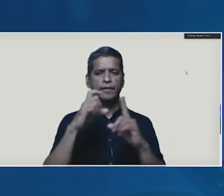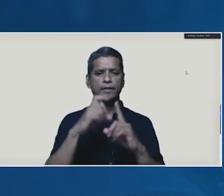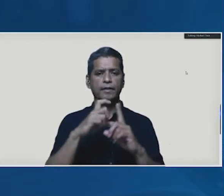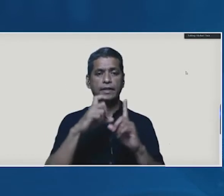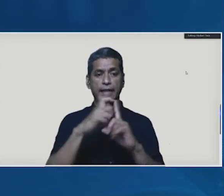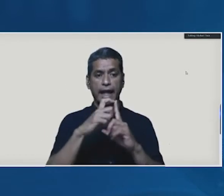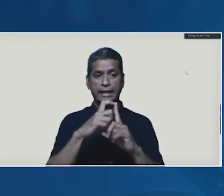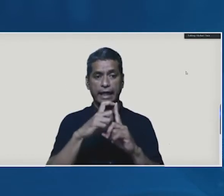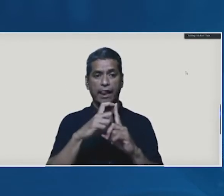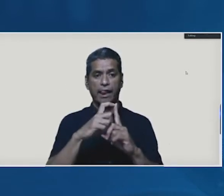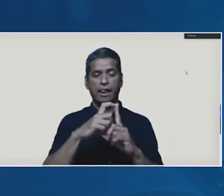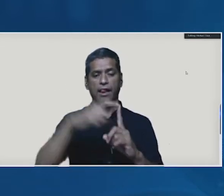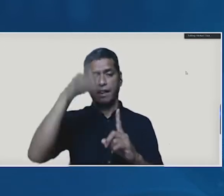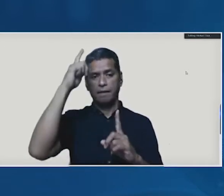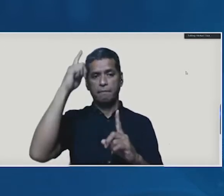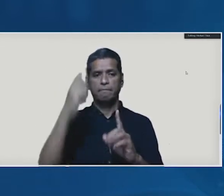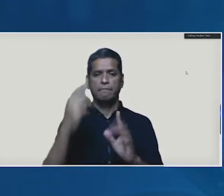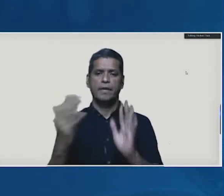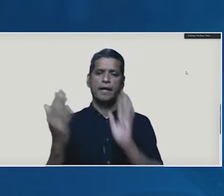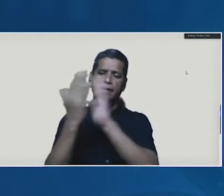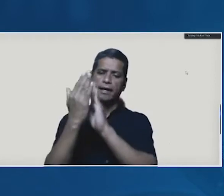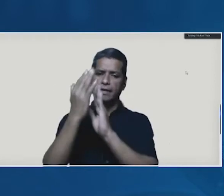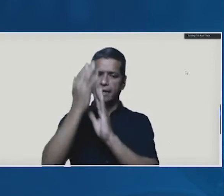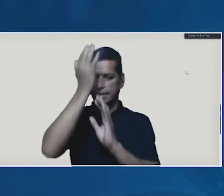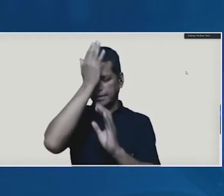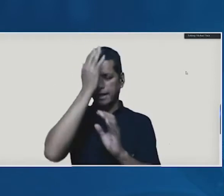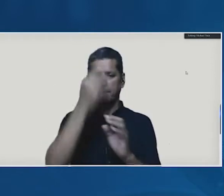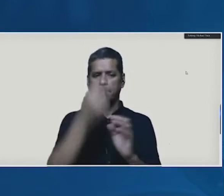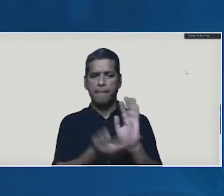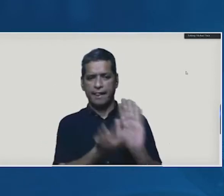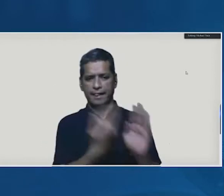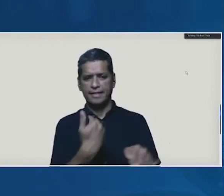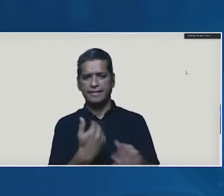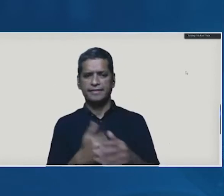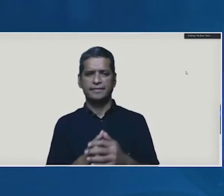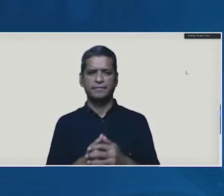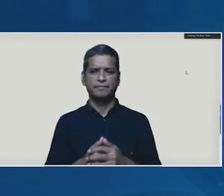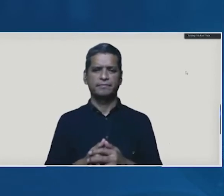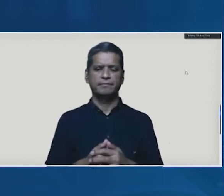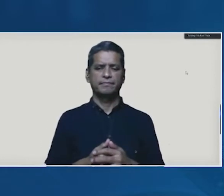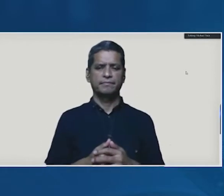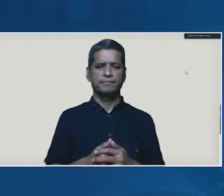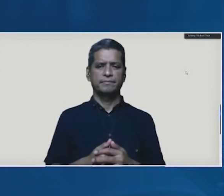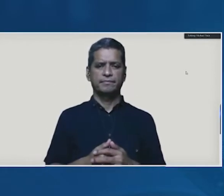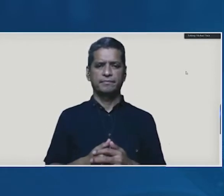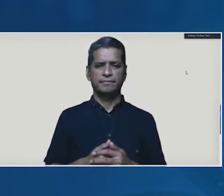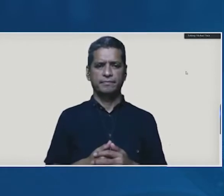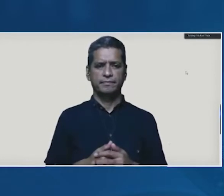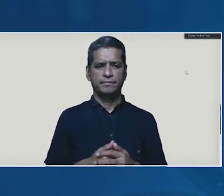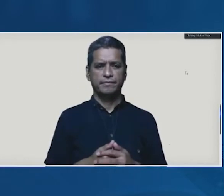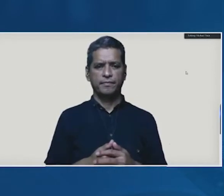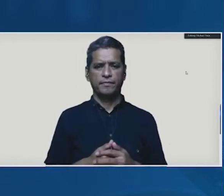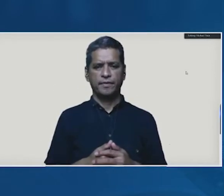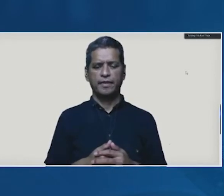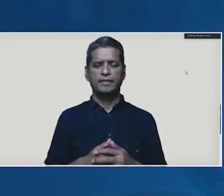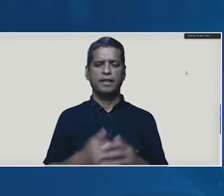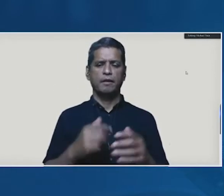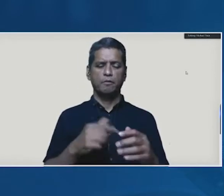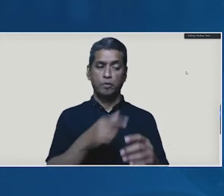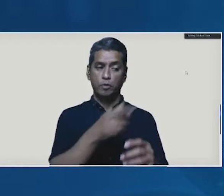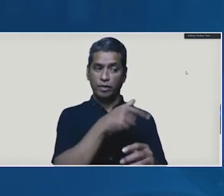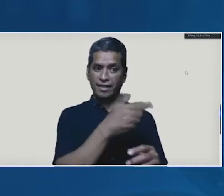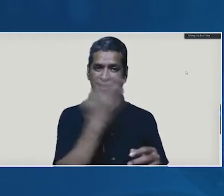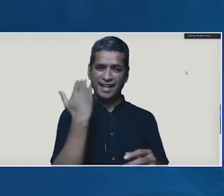Raja kembali karena diciptakan kita tidak baca-baca ayat-ayatnya tapi Diceritakan bahwa Daniel bertemu dan berdoa dan Tuhan